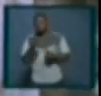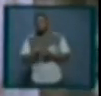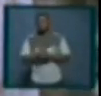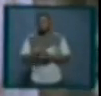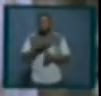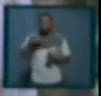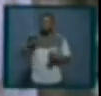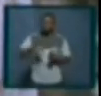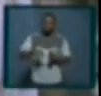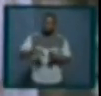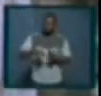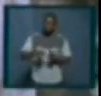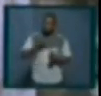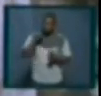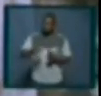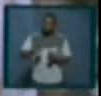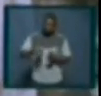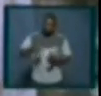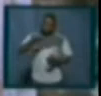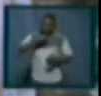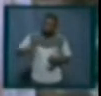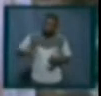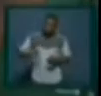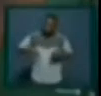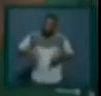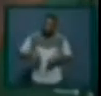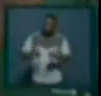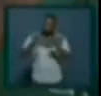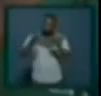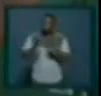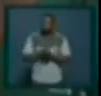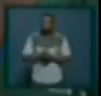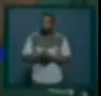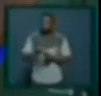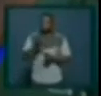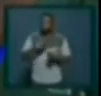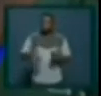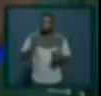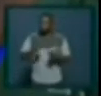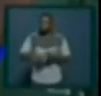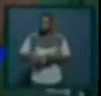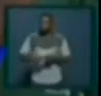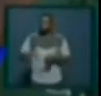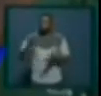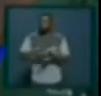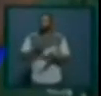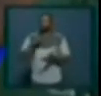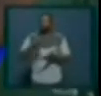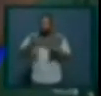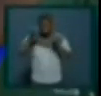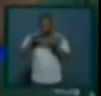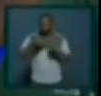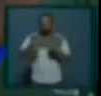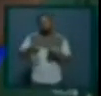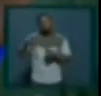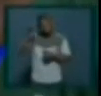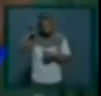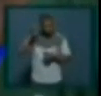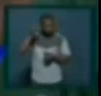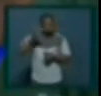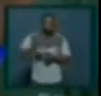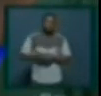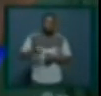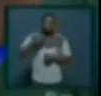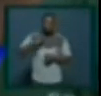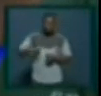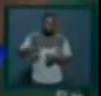que l'urgence se fait sentir. Quand on vous disait qu'on venait vous opérer de la tête, c'était la catastrophe. Très